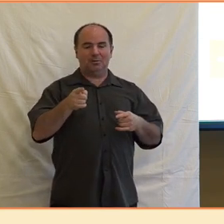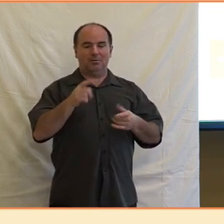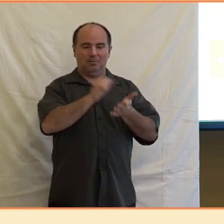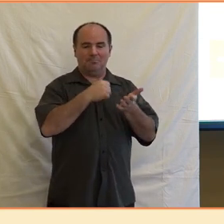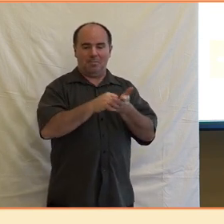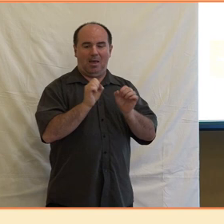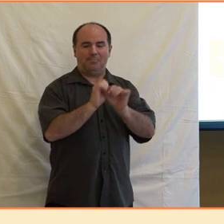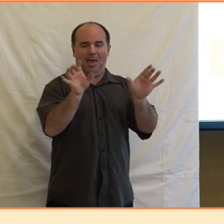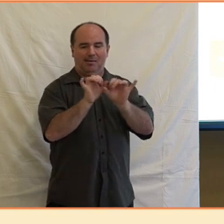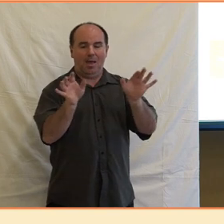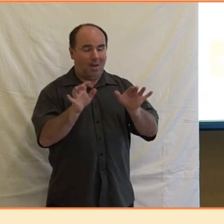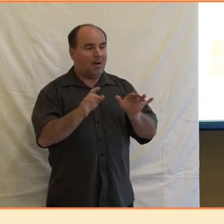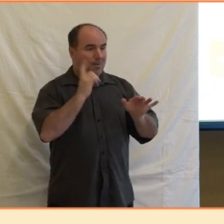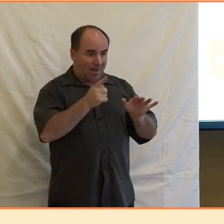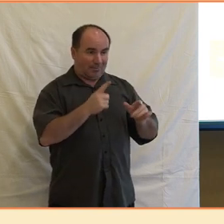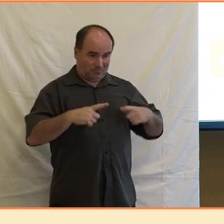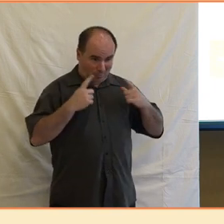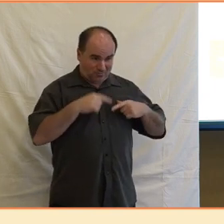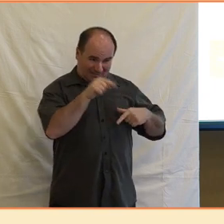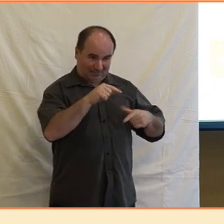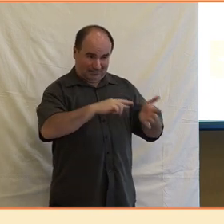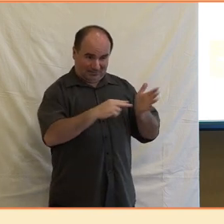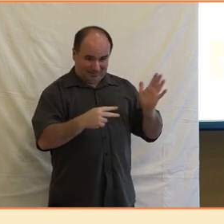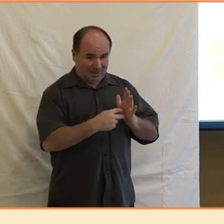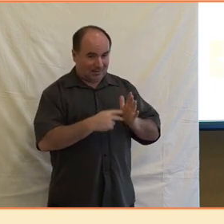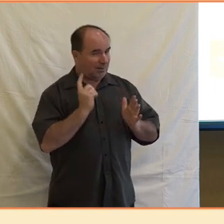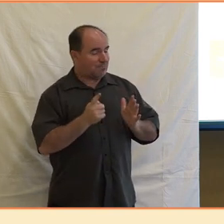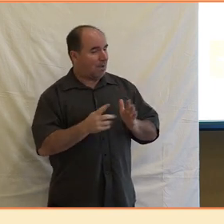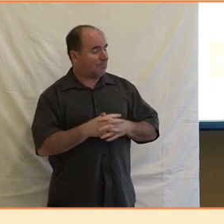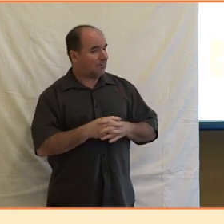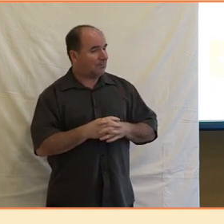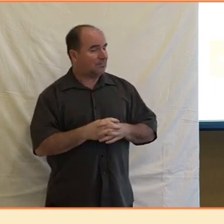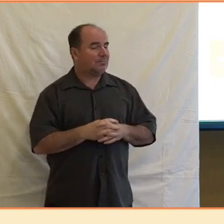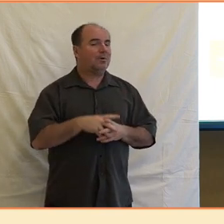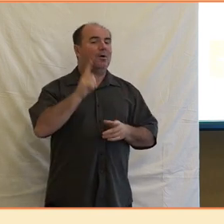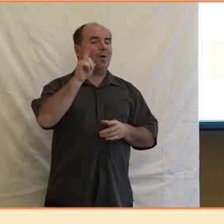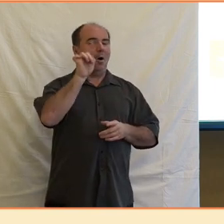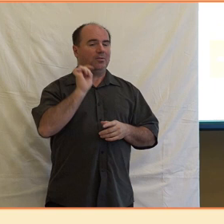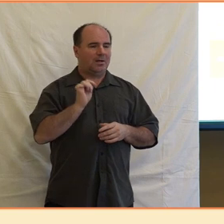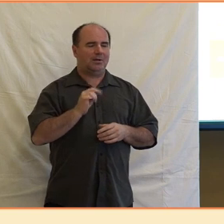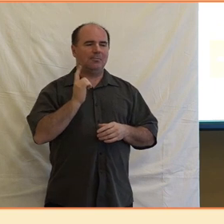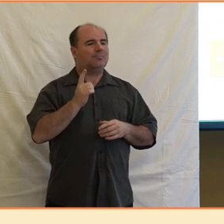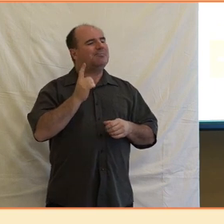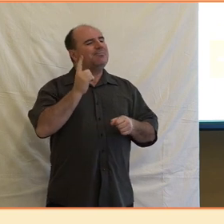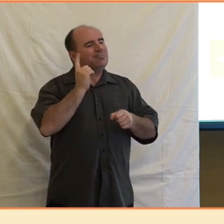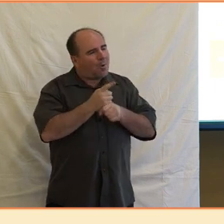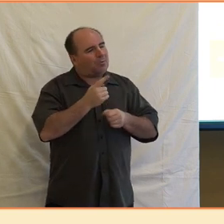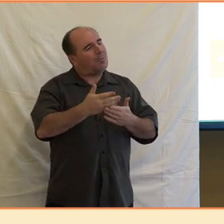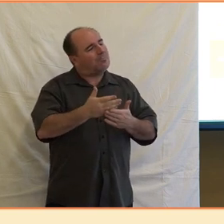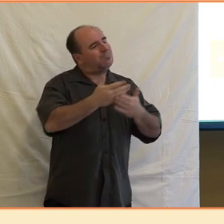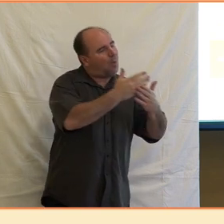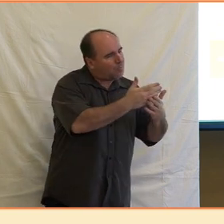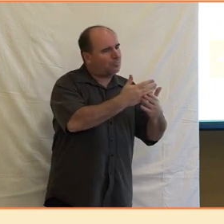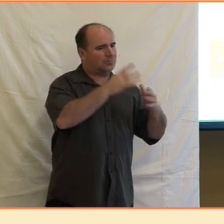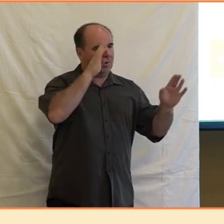koncept neutrality práva, a zda by neměly být například jenom určitá vodítka k tomu, jaké